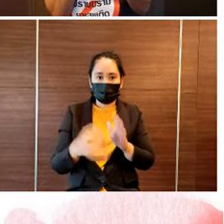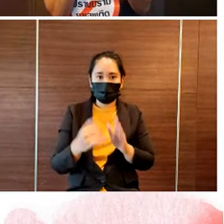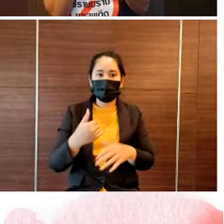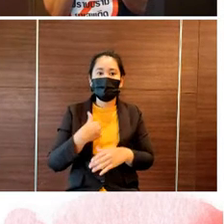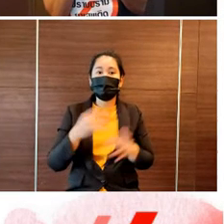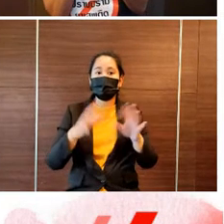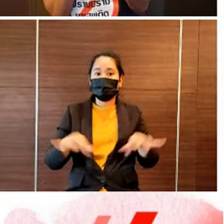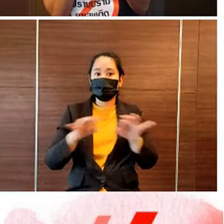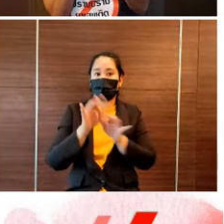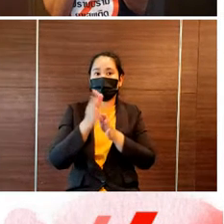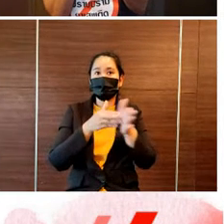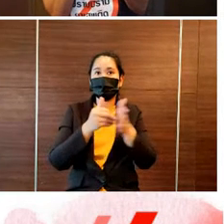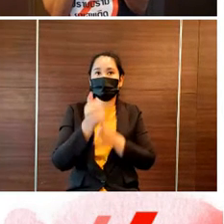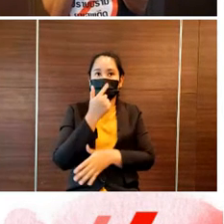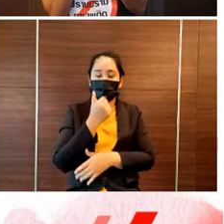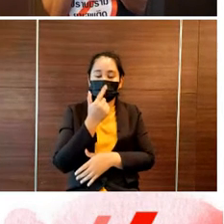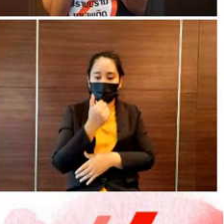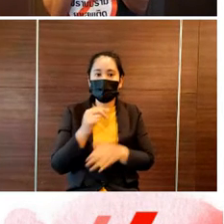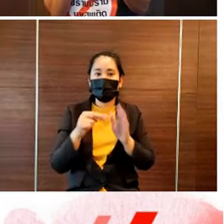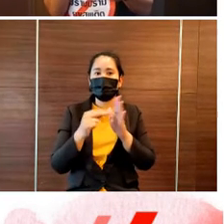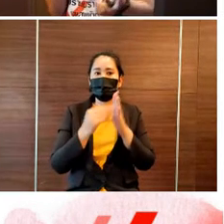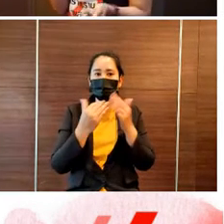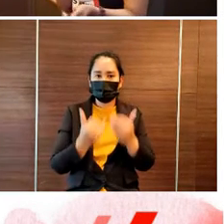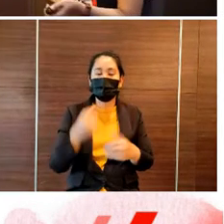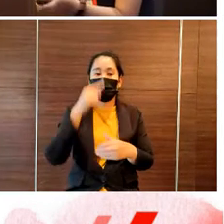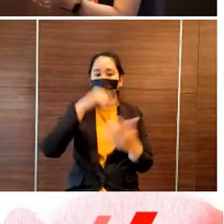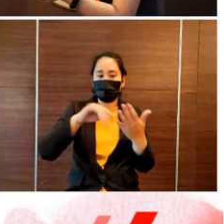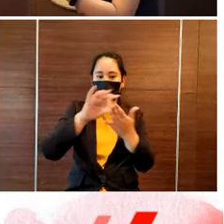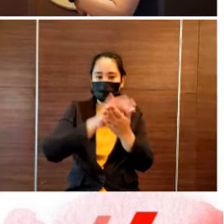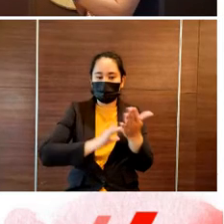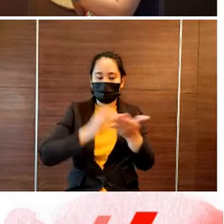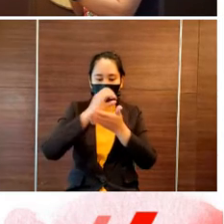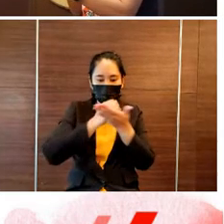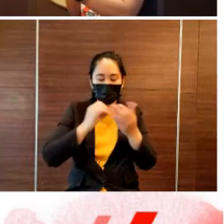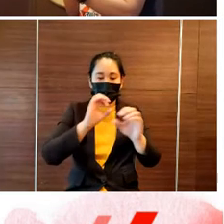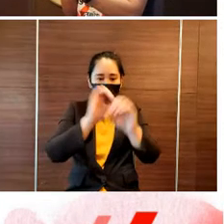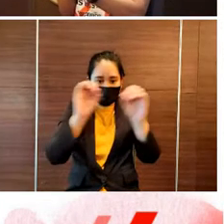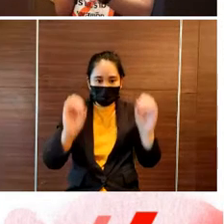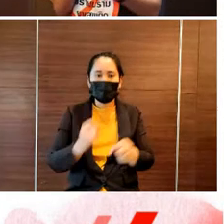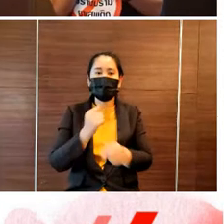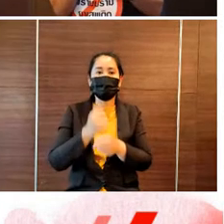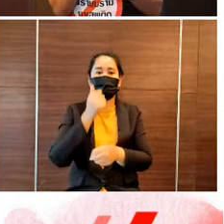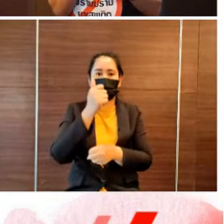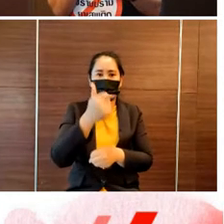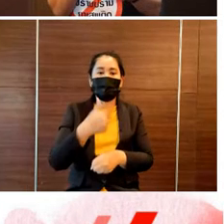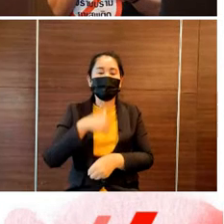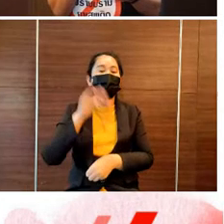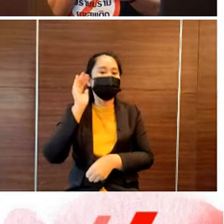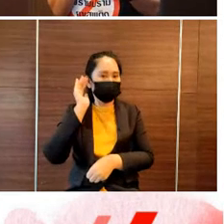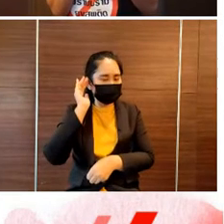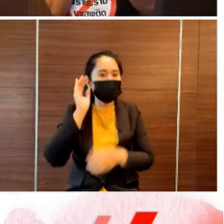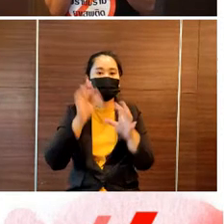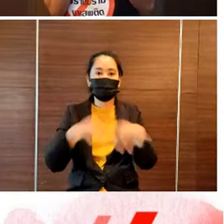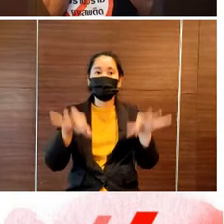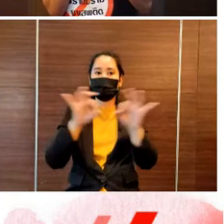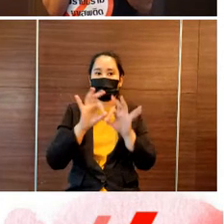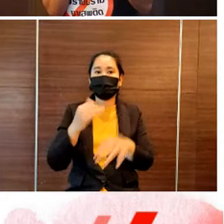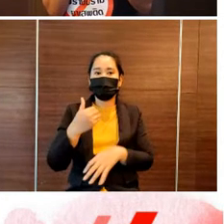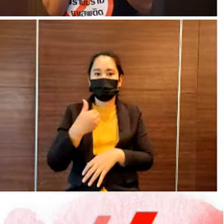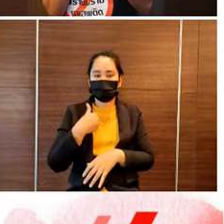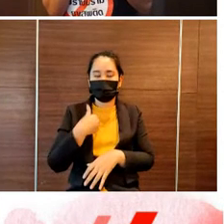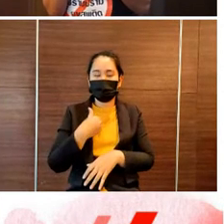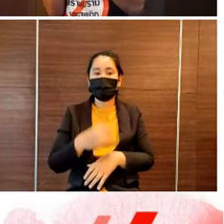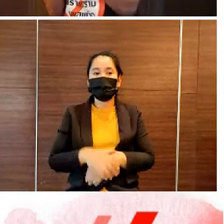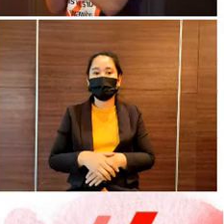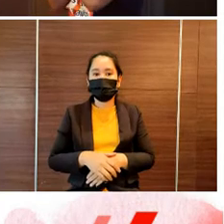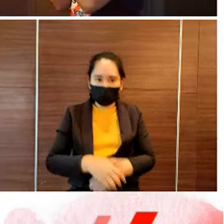ญคือตัวแดงๆเนี้ยค่ะที่เราเชื่อว่าโลกประเทศสามารถปลอดจากยาเสพติดได้เราคิดว่าอันเนี้ยคือสิ่งสำคัญนะคะถ้